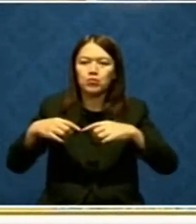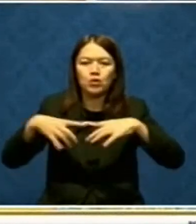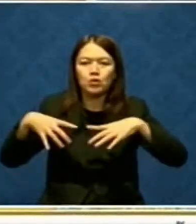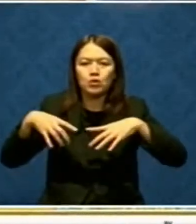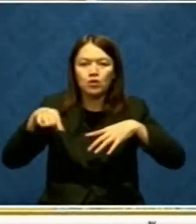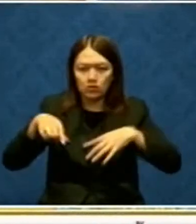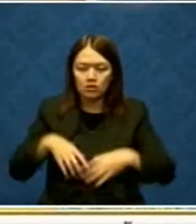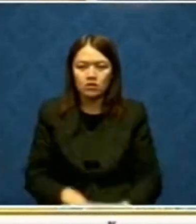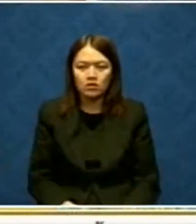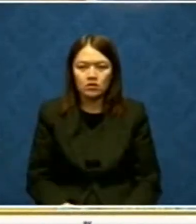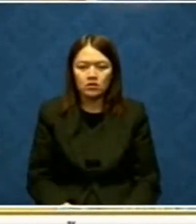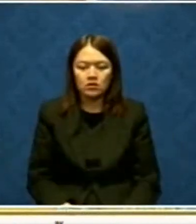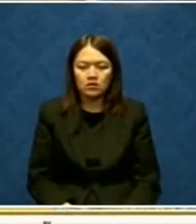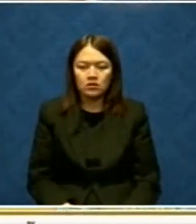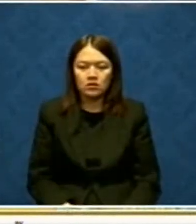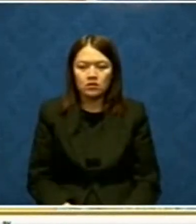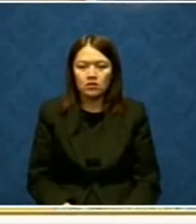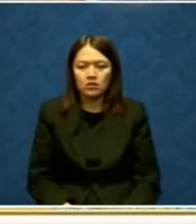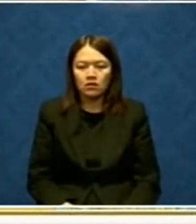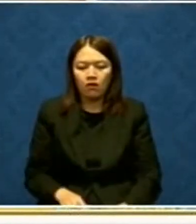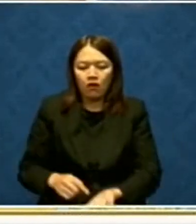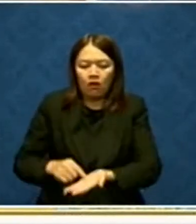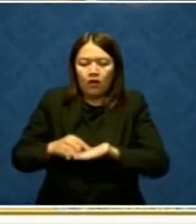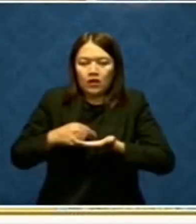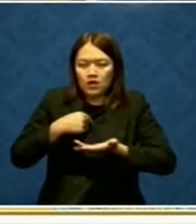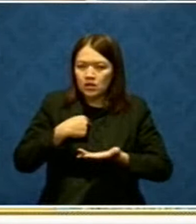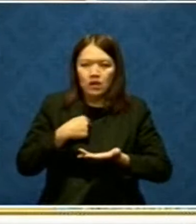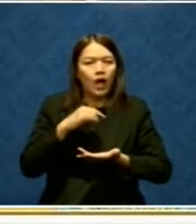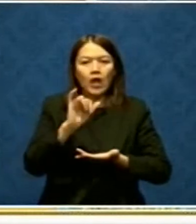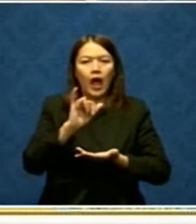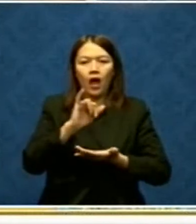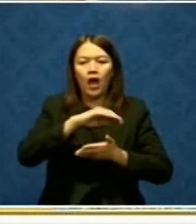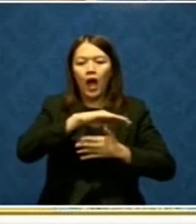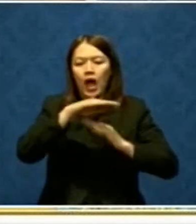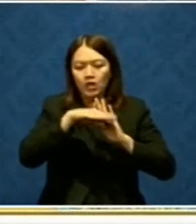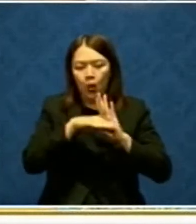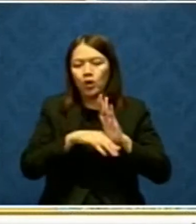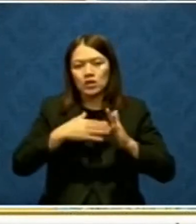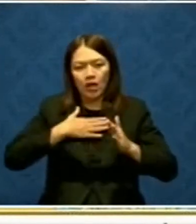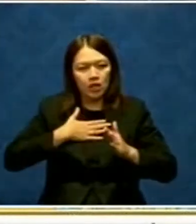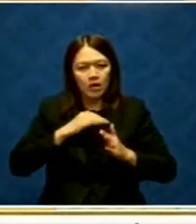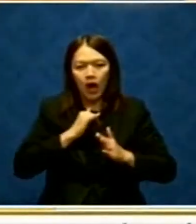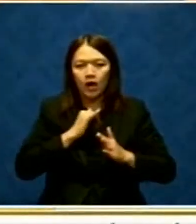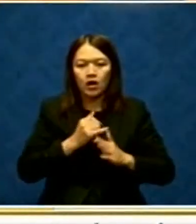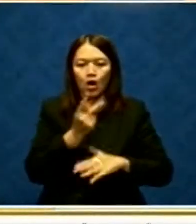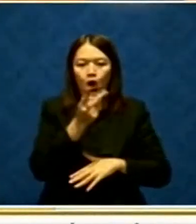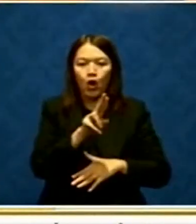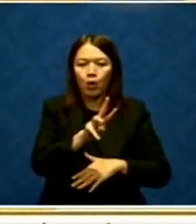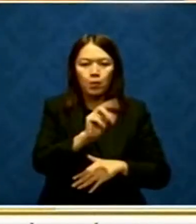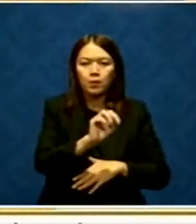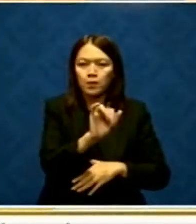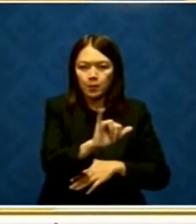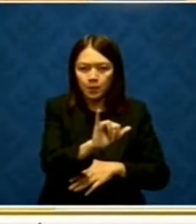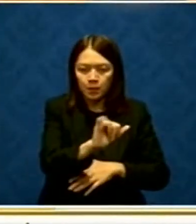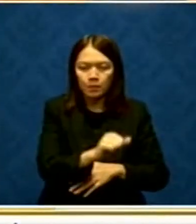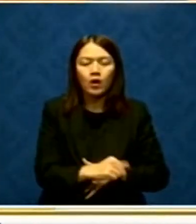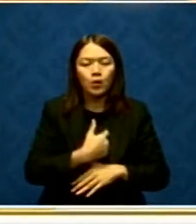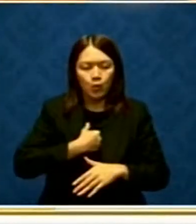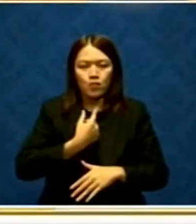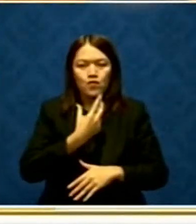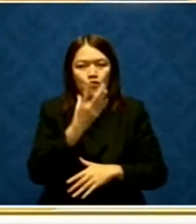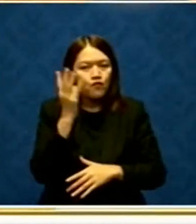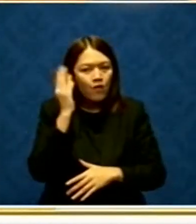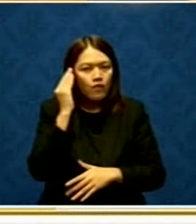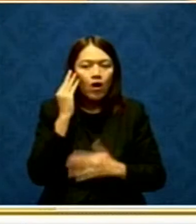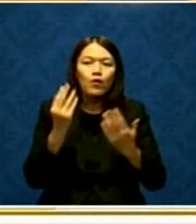เรื่องยังไม่เคยถึงผมเลยยังไม่ถึงรัฐมนตรีกลาโหมแล้วยังไม่ถึงครม.ผมก็ได้แต่ฟัง